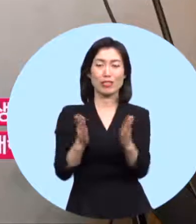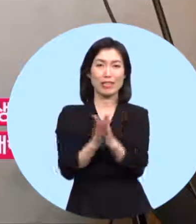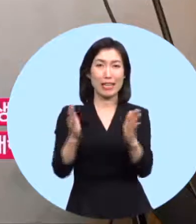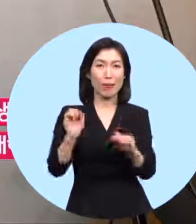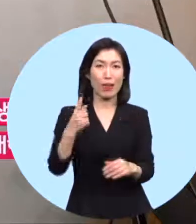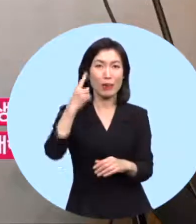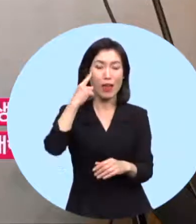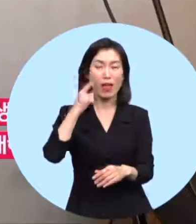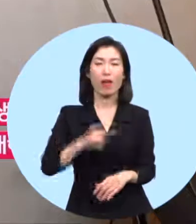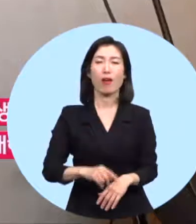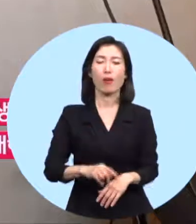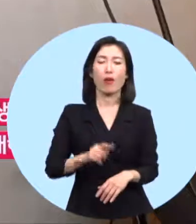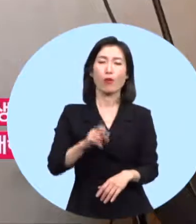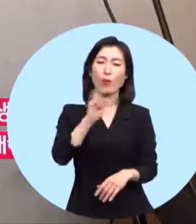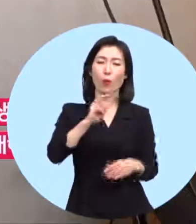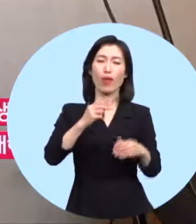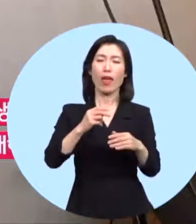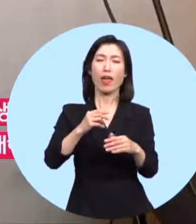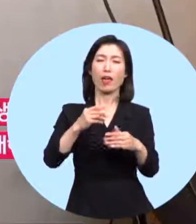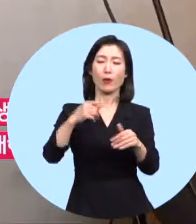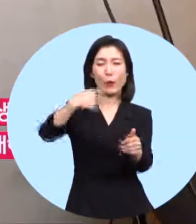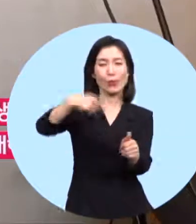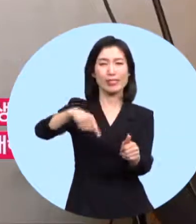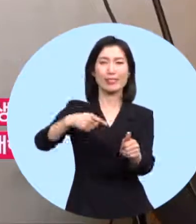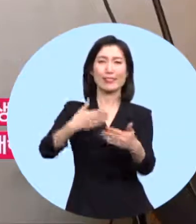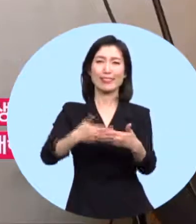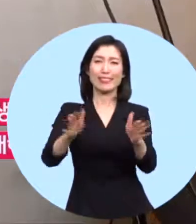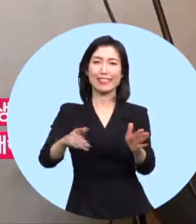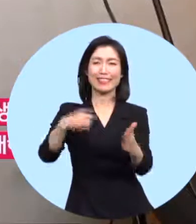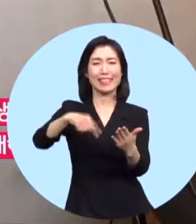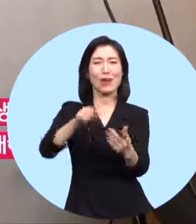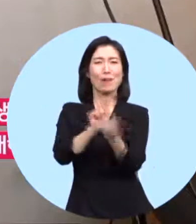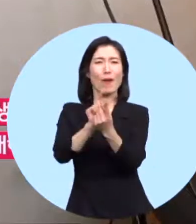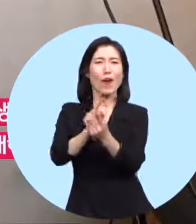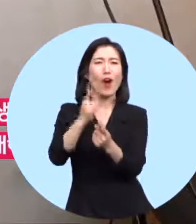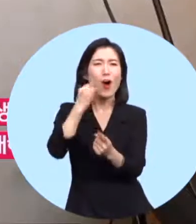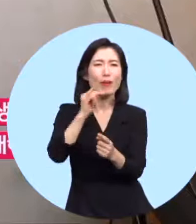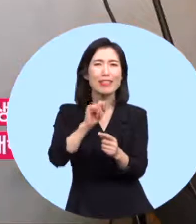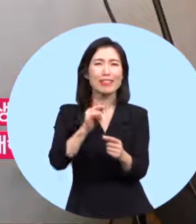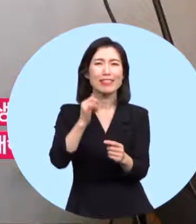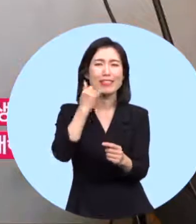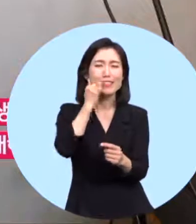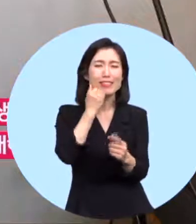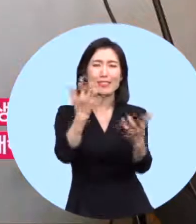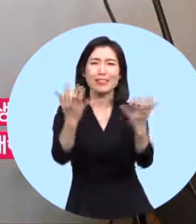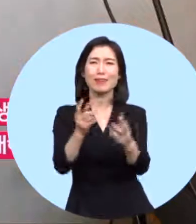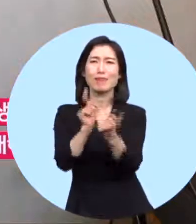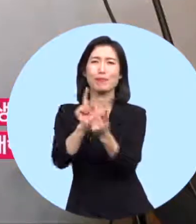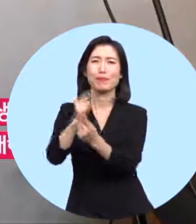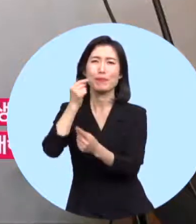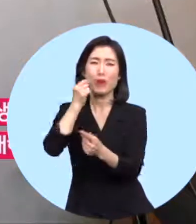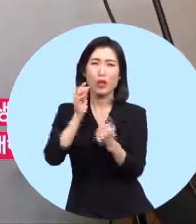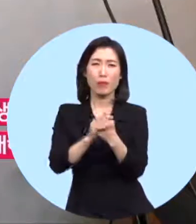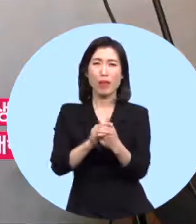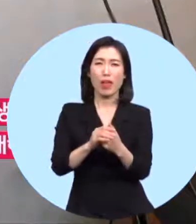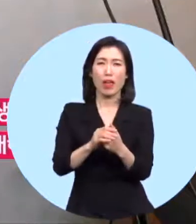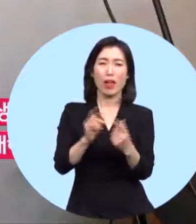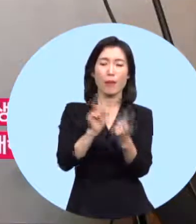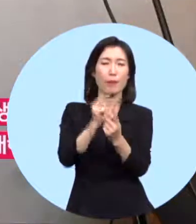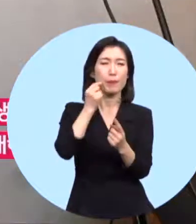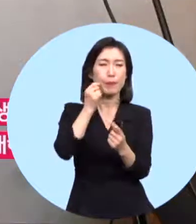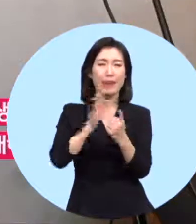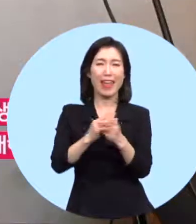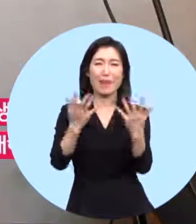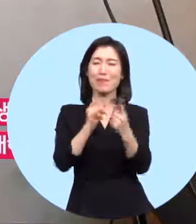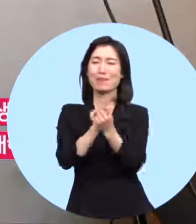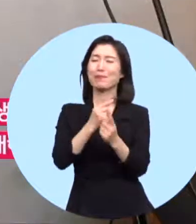이유가 노래교실에서 못 만나는 어머니들과 좀 소통을 하려고 시작했는데 어머니들과 소통이 전혀 안 된다는 사실을